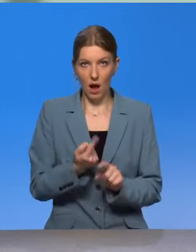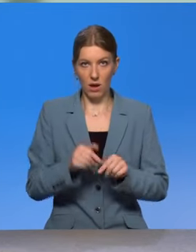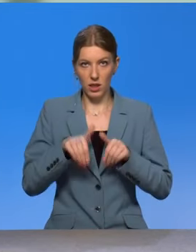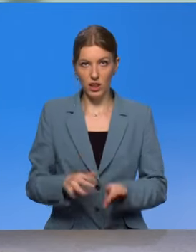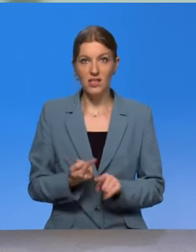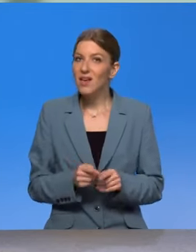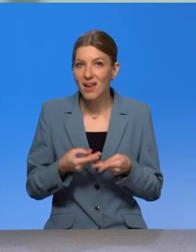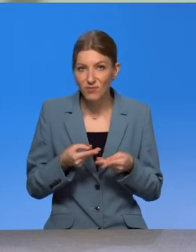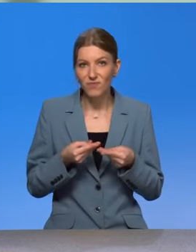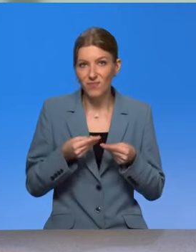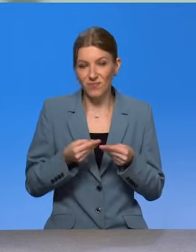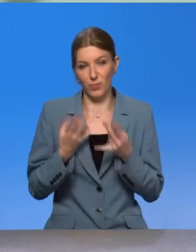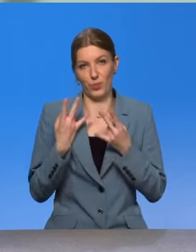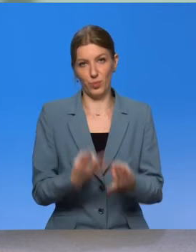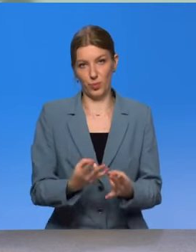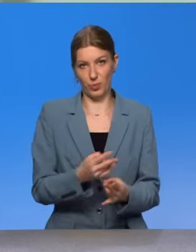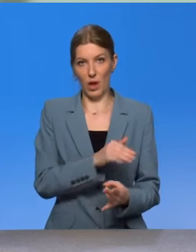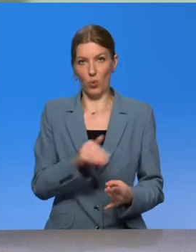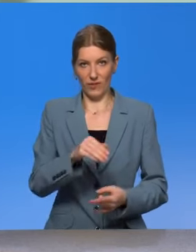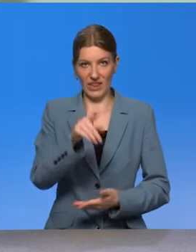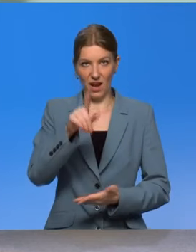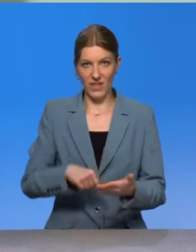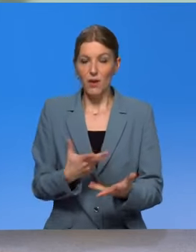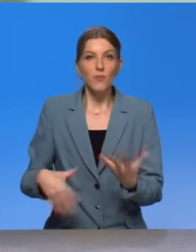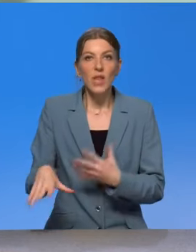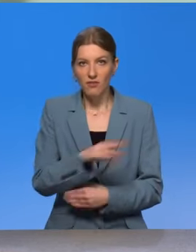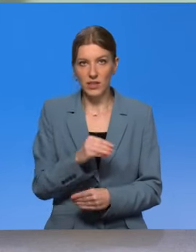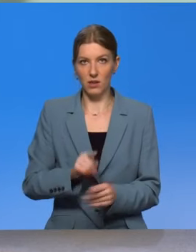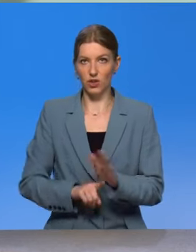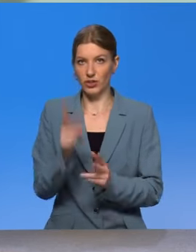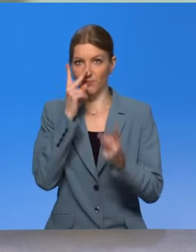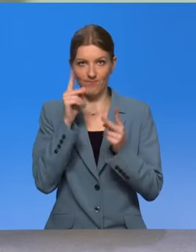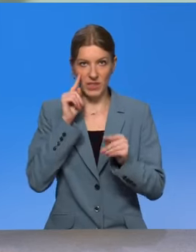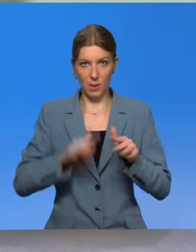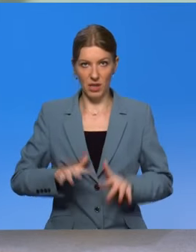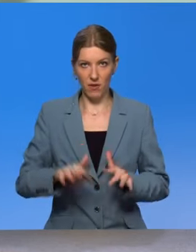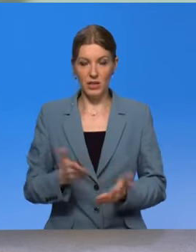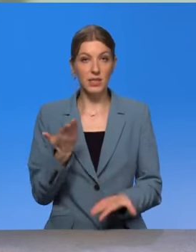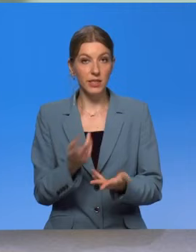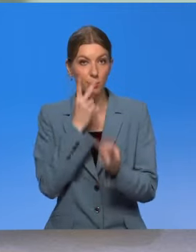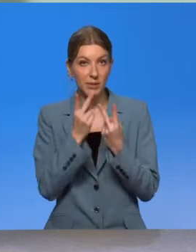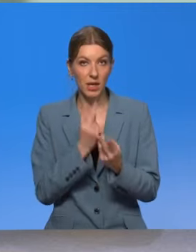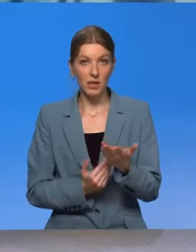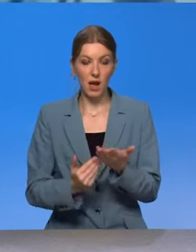уровень доверия. Мы начинаем сомневаться во всех. Вот если посмотрите данные ВЦИОМа, у нас выясняется, что самые